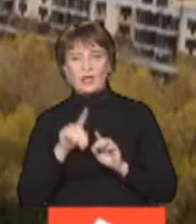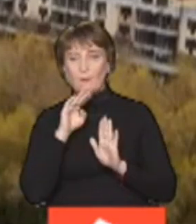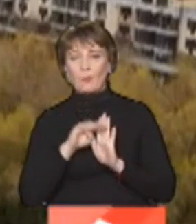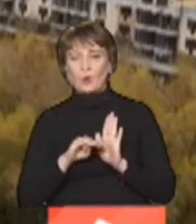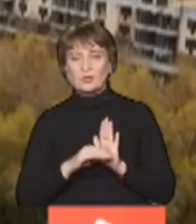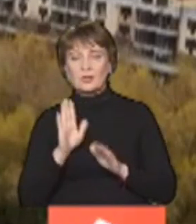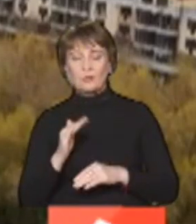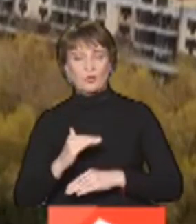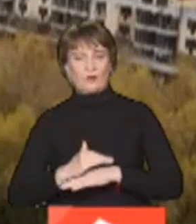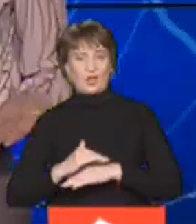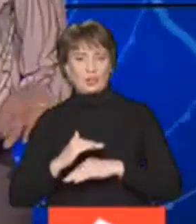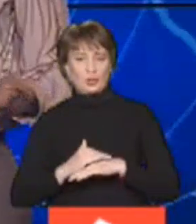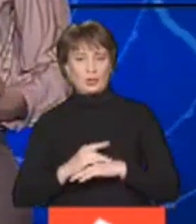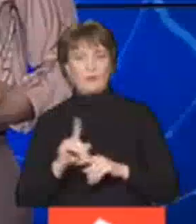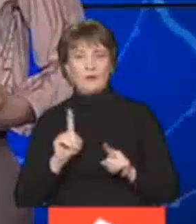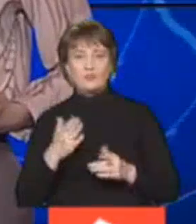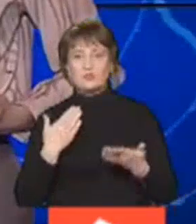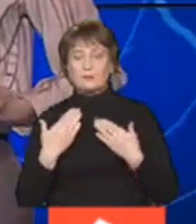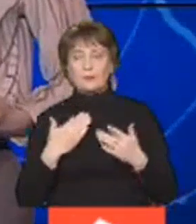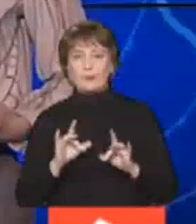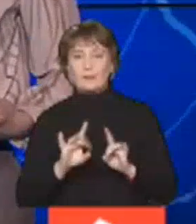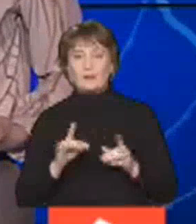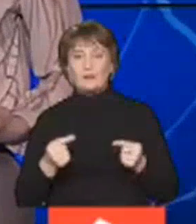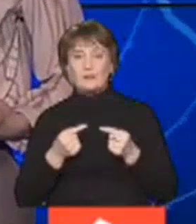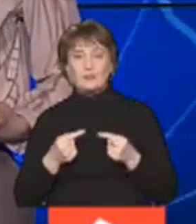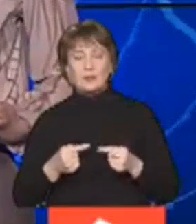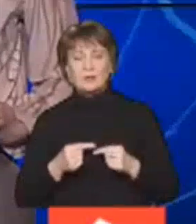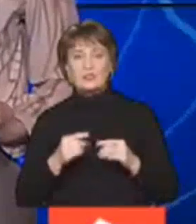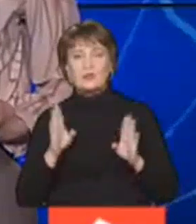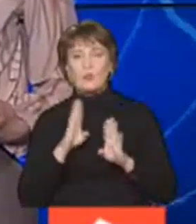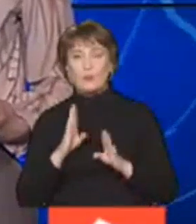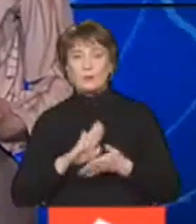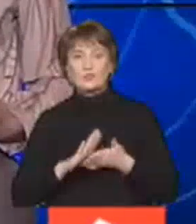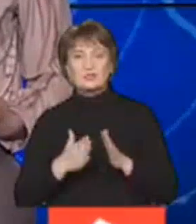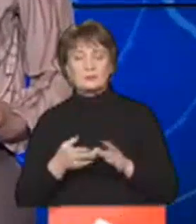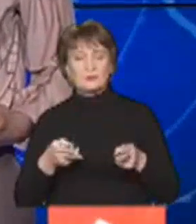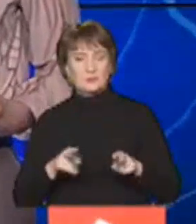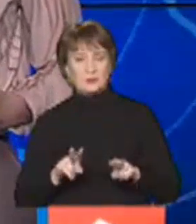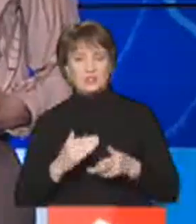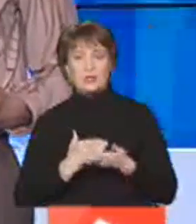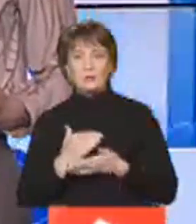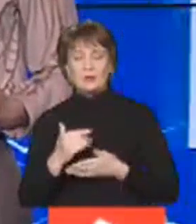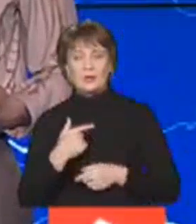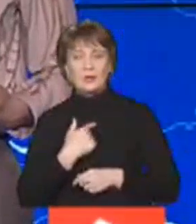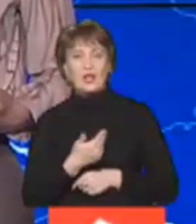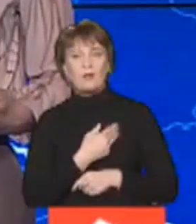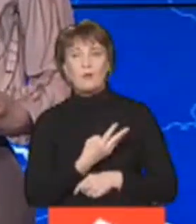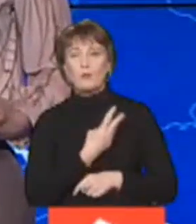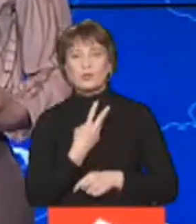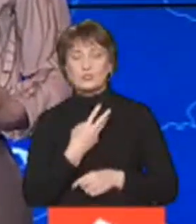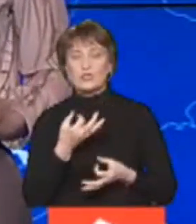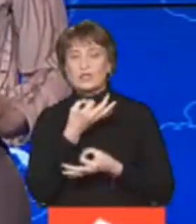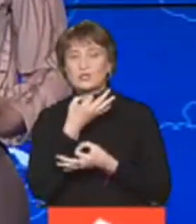вже ввечері. Ну, відносно влаги повітря, відповідно, за таких синоптичних умов залишається також підвищеною. Я вам бажаю за